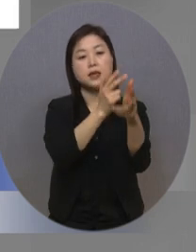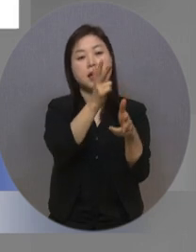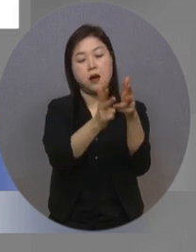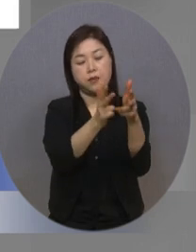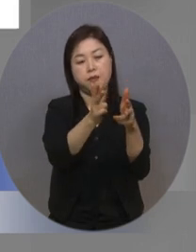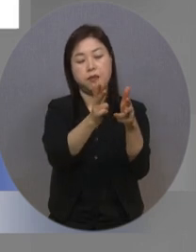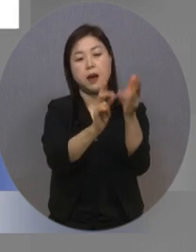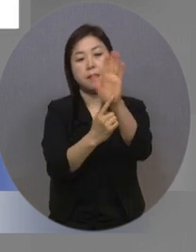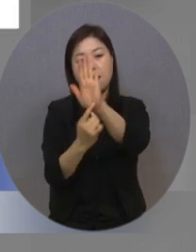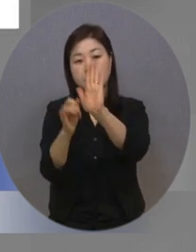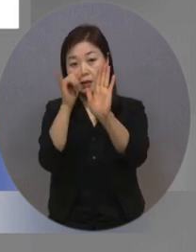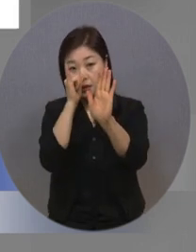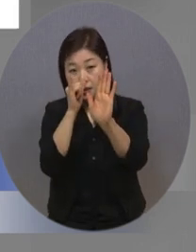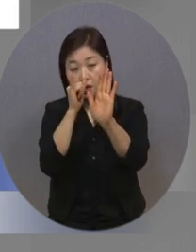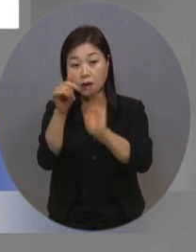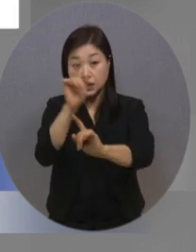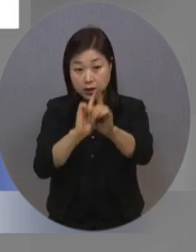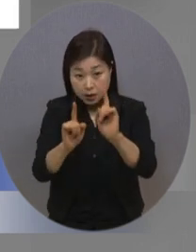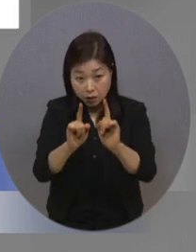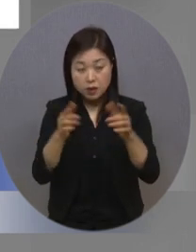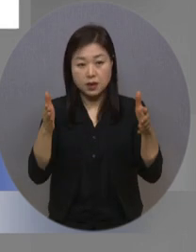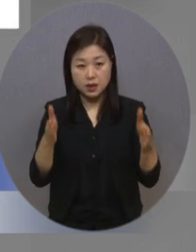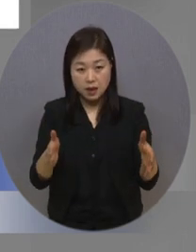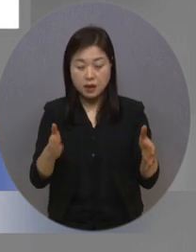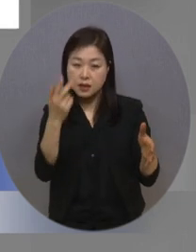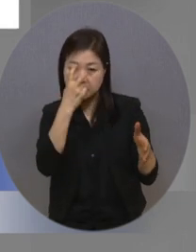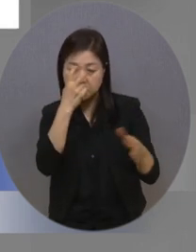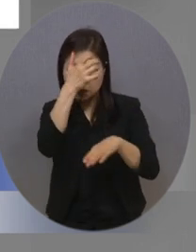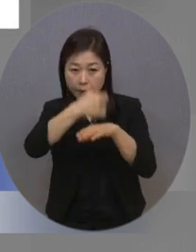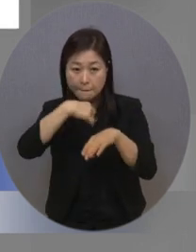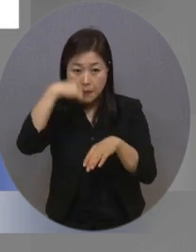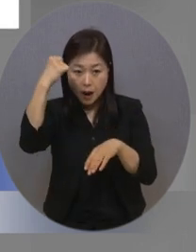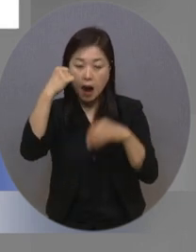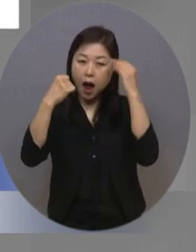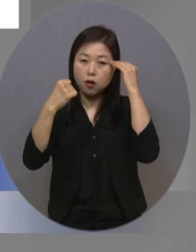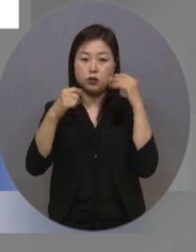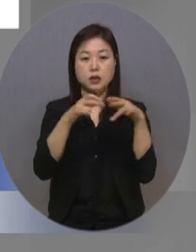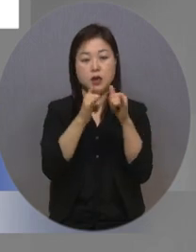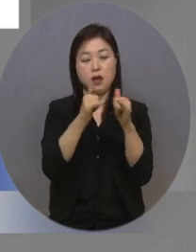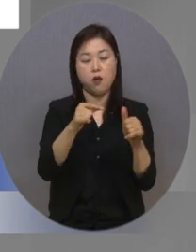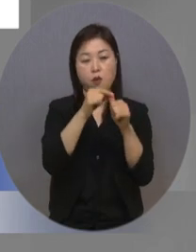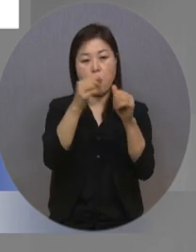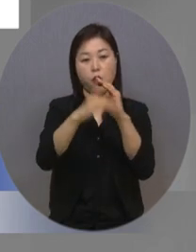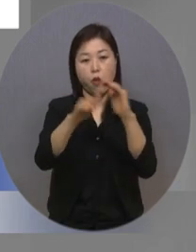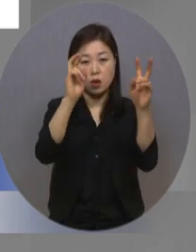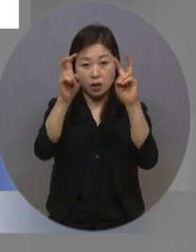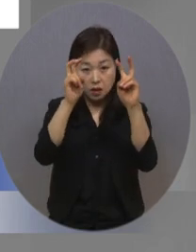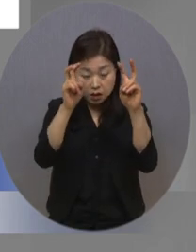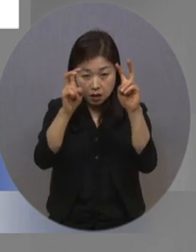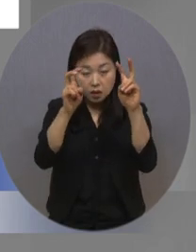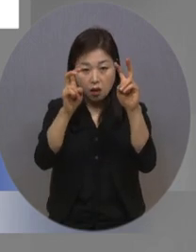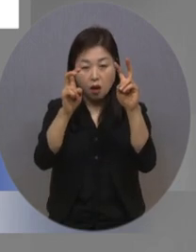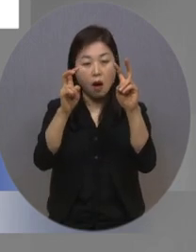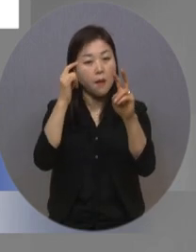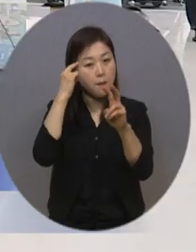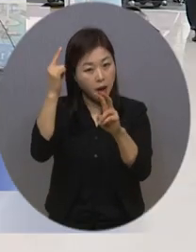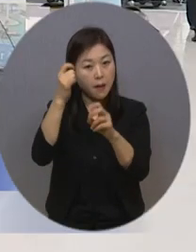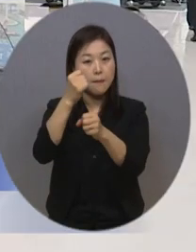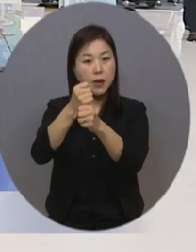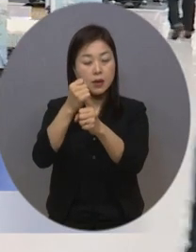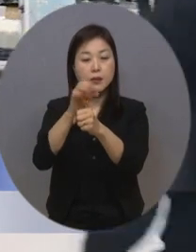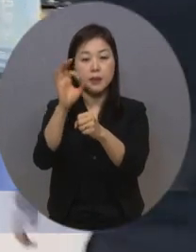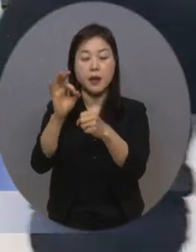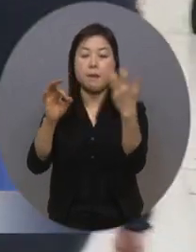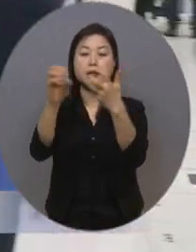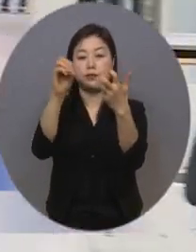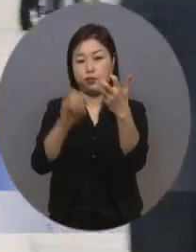신청기간 중 심사를 통해 선정된 기관은 한국장애인고용공단에서 개발비의 80%를 지원합니다